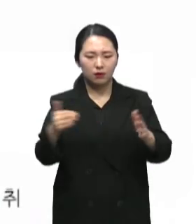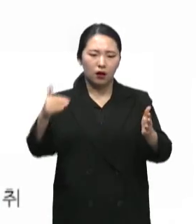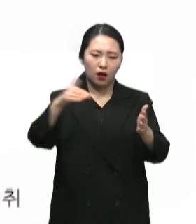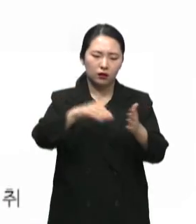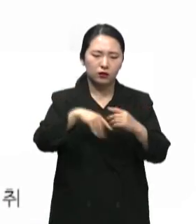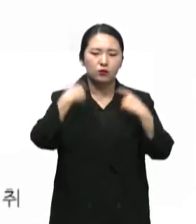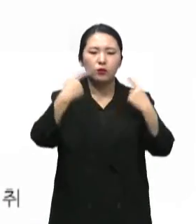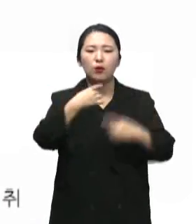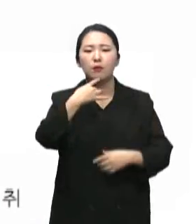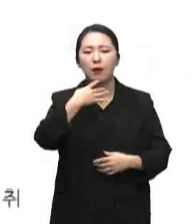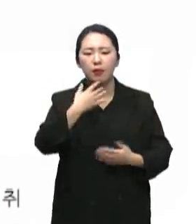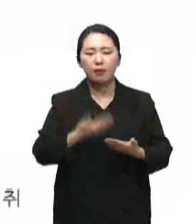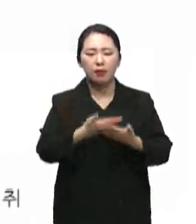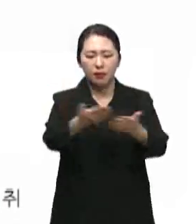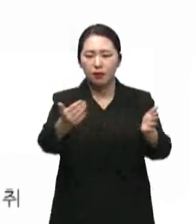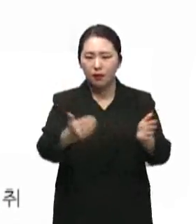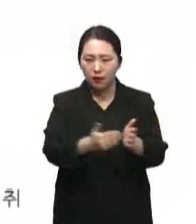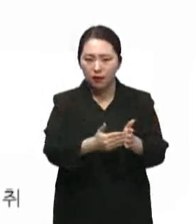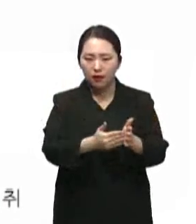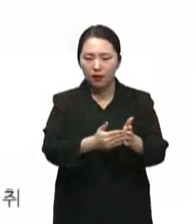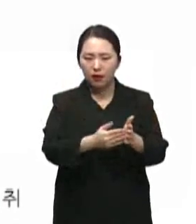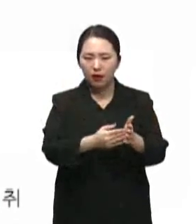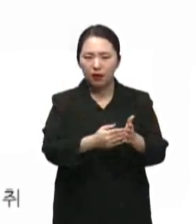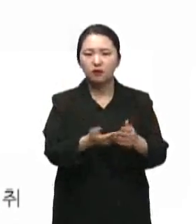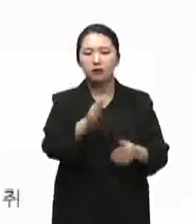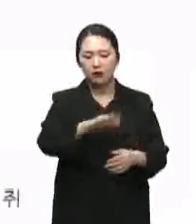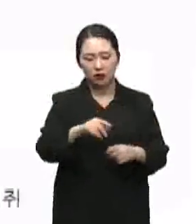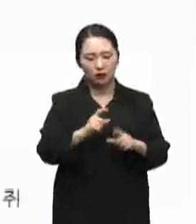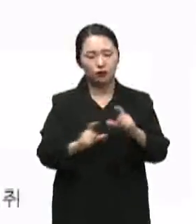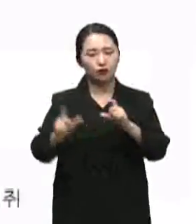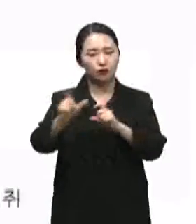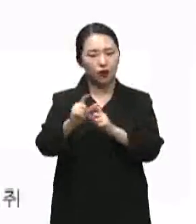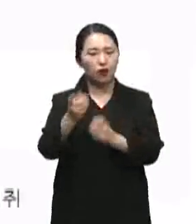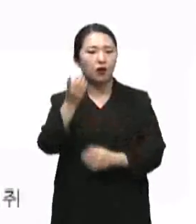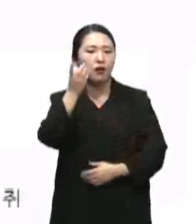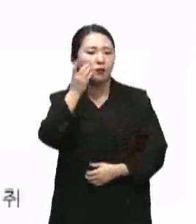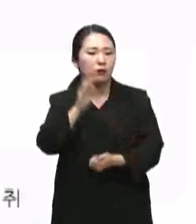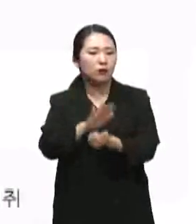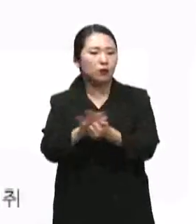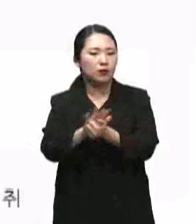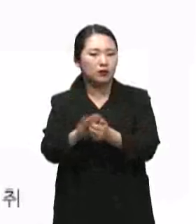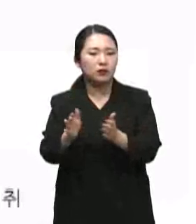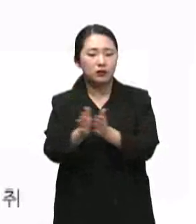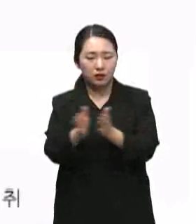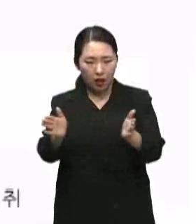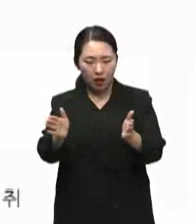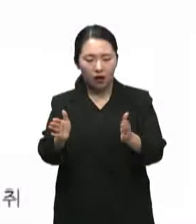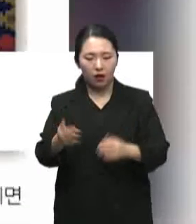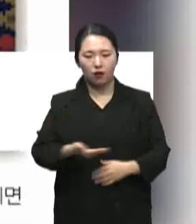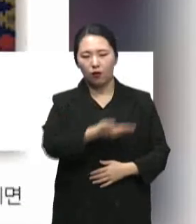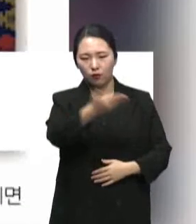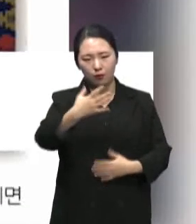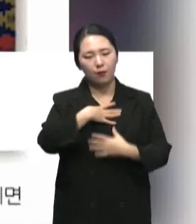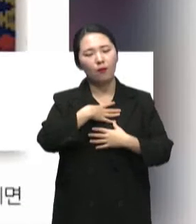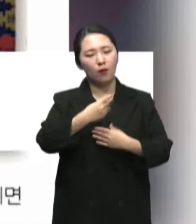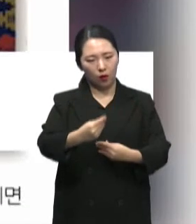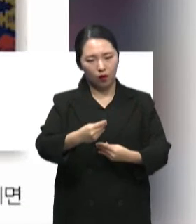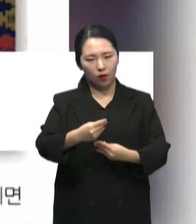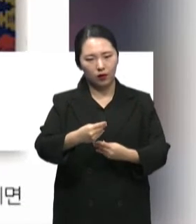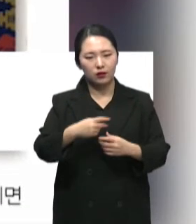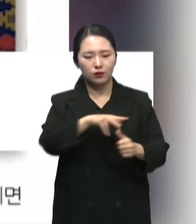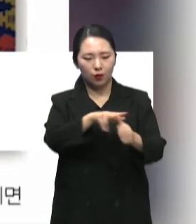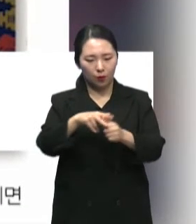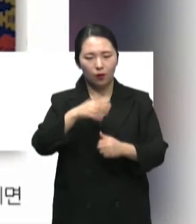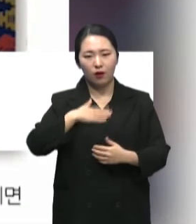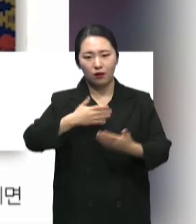뵙고 했었는데요 이제는 종이 소식지 와 병행 에 모바일로도 제공돼 많은 주민들이 편하게 받아볼 수 있게